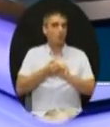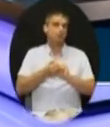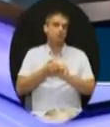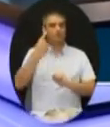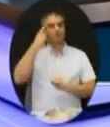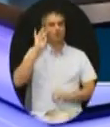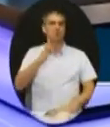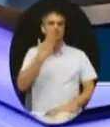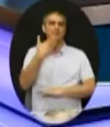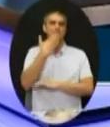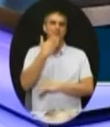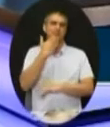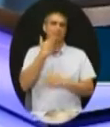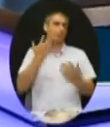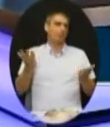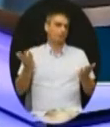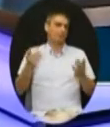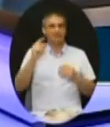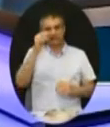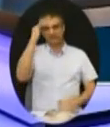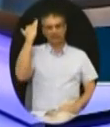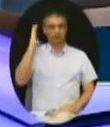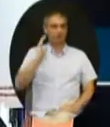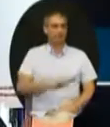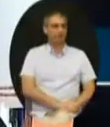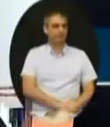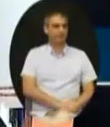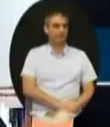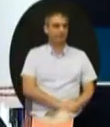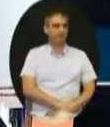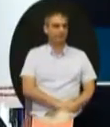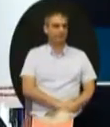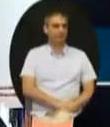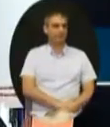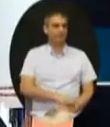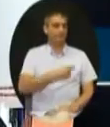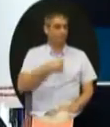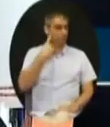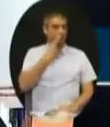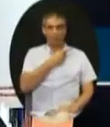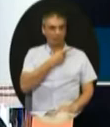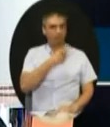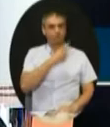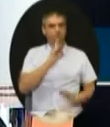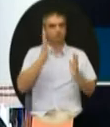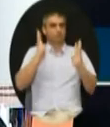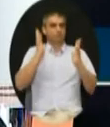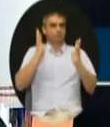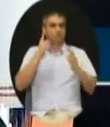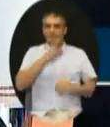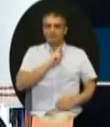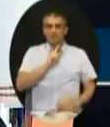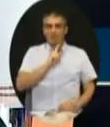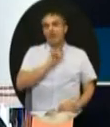עמדה אנטי-ישראלית קיצונית? ההתבטאויות ששמענו הן בהחלט מחרידות, אבל הן